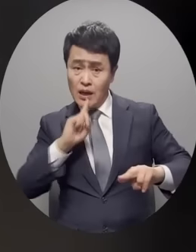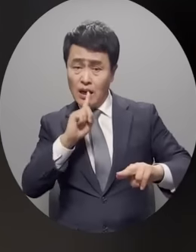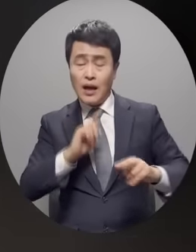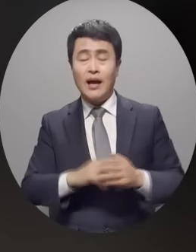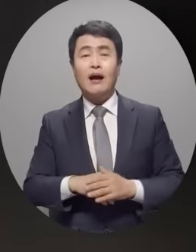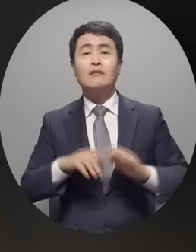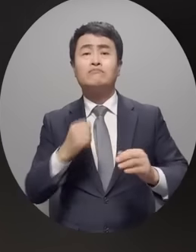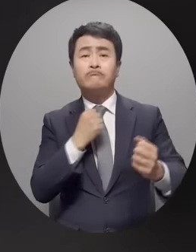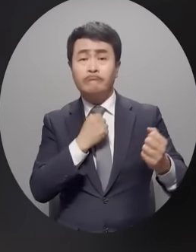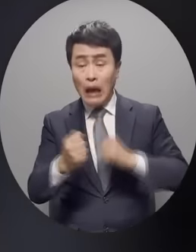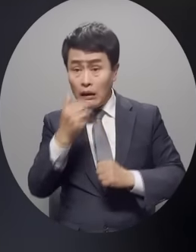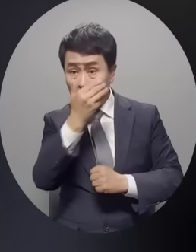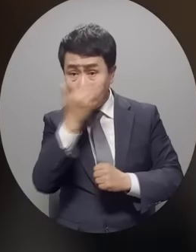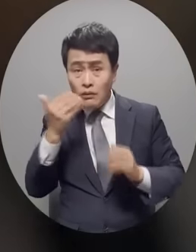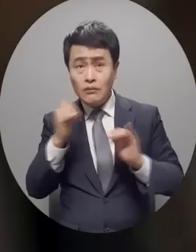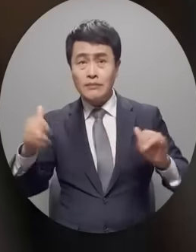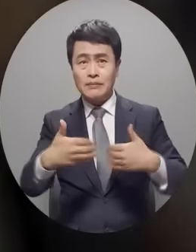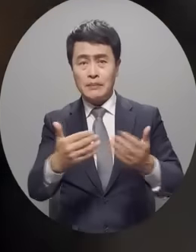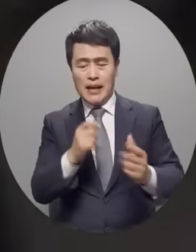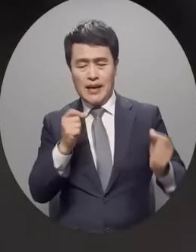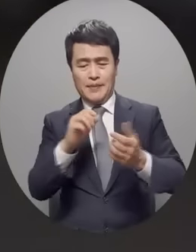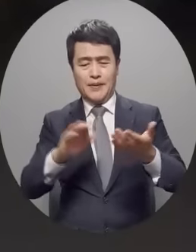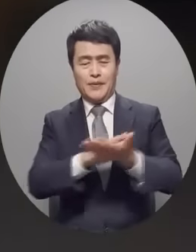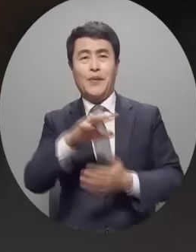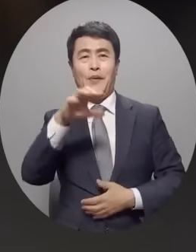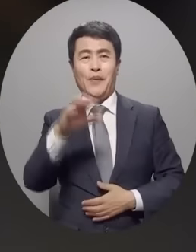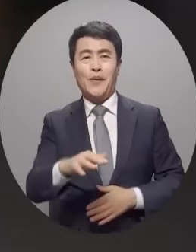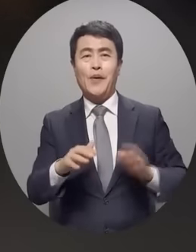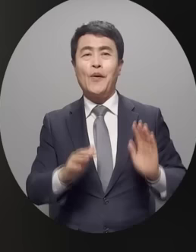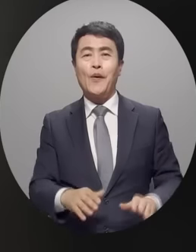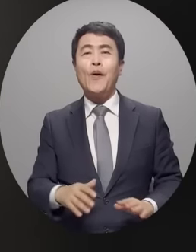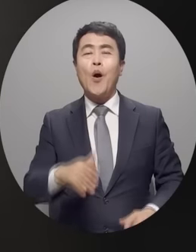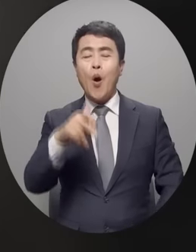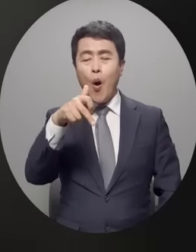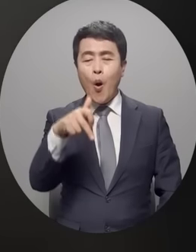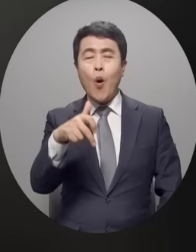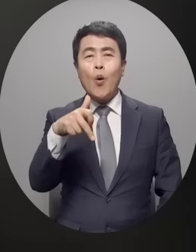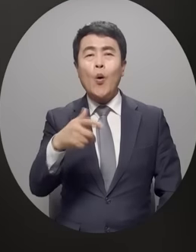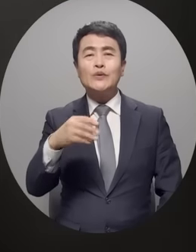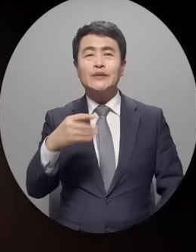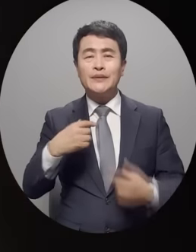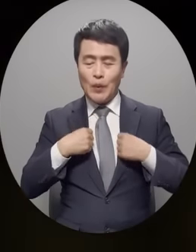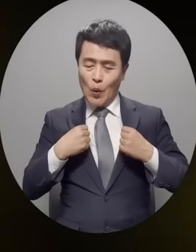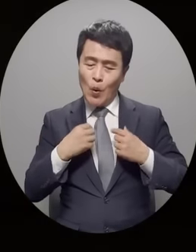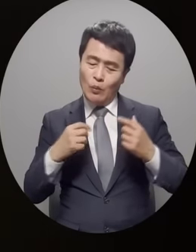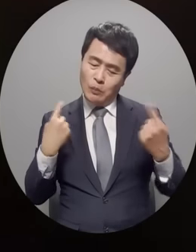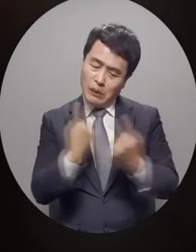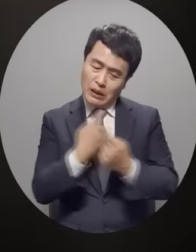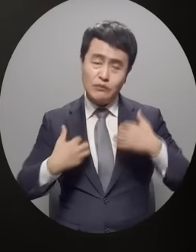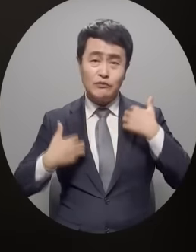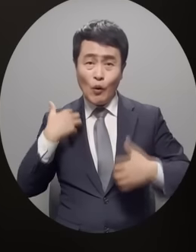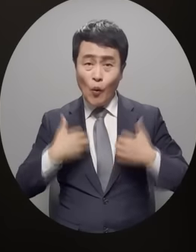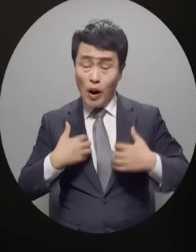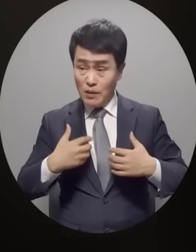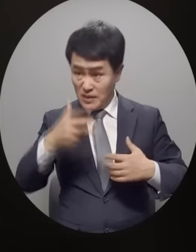그럼에도 불구하고 젊은이들은 인근 공원에 몰려가 코스튬 놀이를 즐겼고 경찰 조치에 맞서거나 조롱하기까지